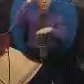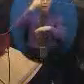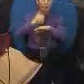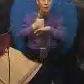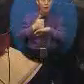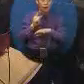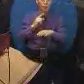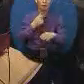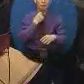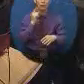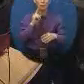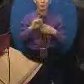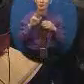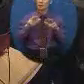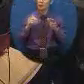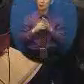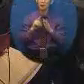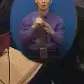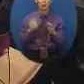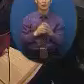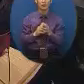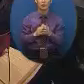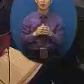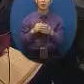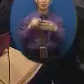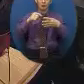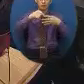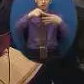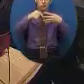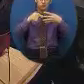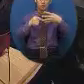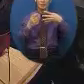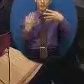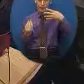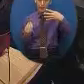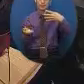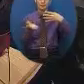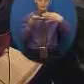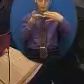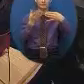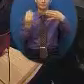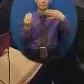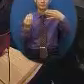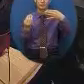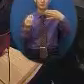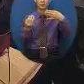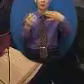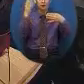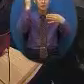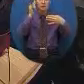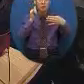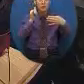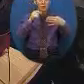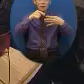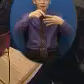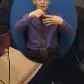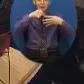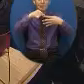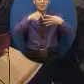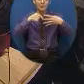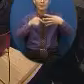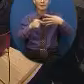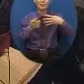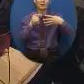마지막으로 살펴볼 갈래. 지금 우리가 여태까지 세 가지 갈래에 대해서 쭉 봤습니다. 기억나시죠?